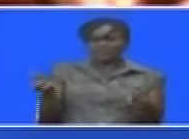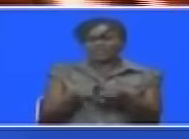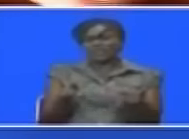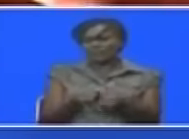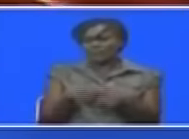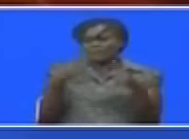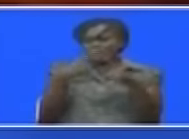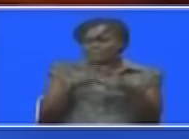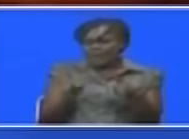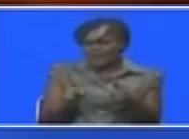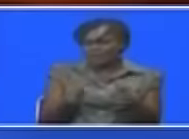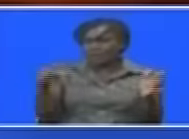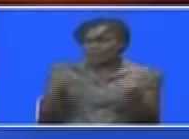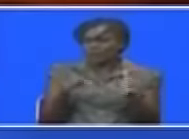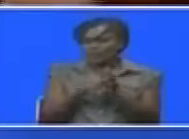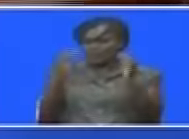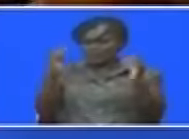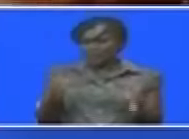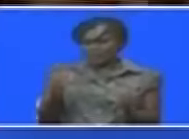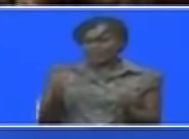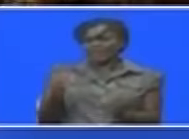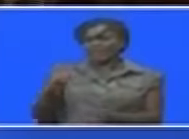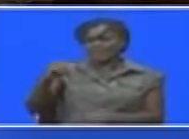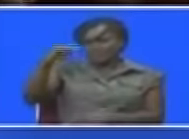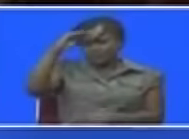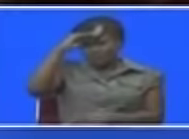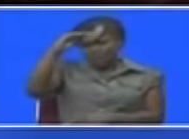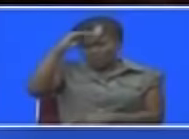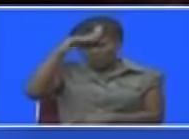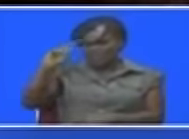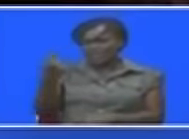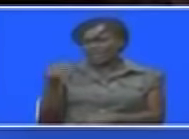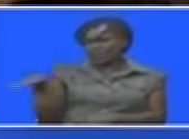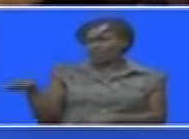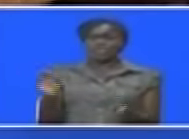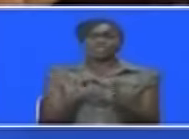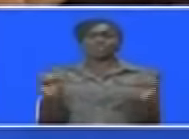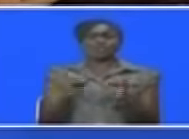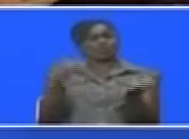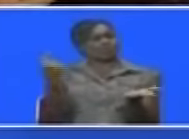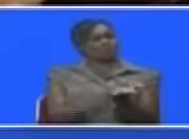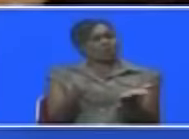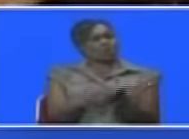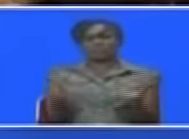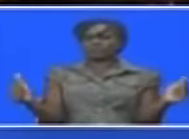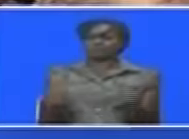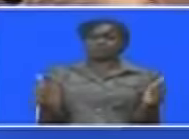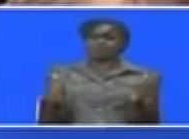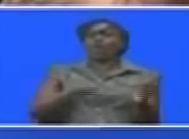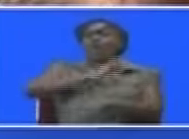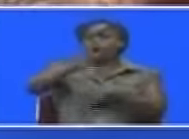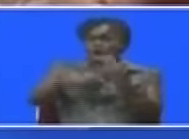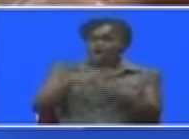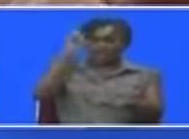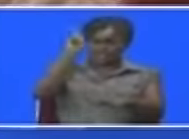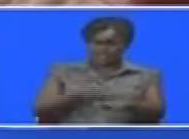hivyo, mtihani mkubwa kutokunywa pombe Kenya ni saa za mtudho. Uganda wako sawa ben sawa kila